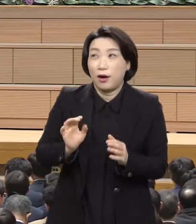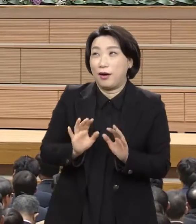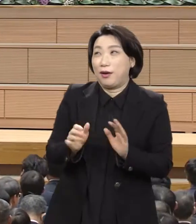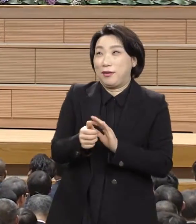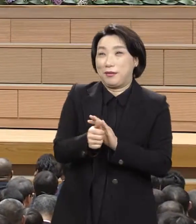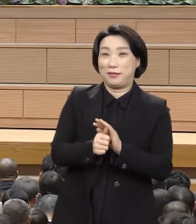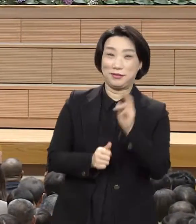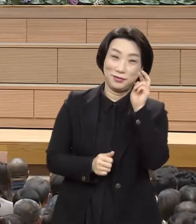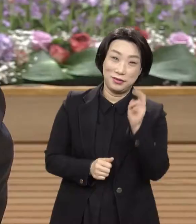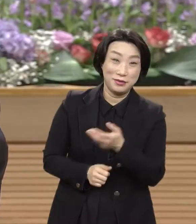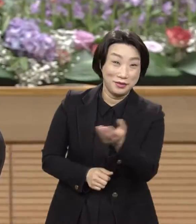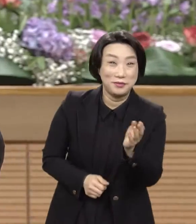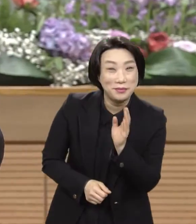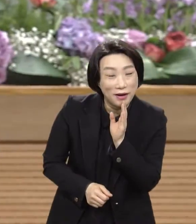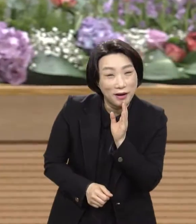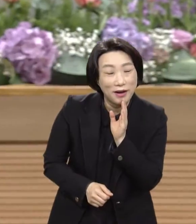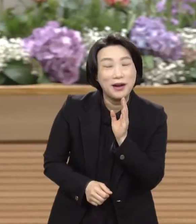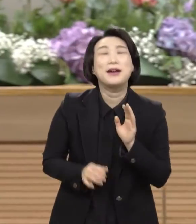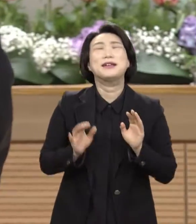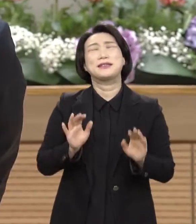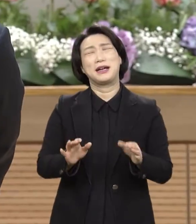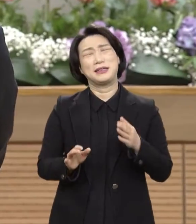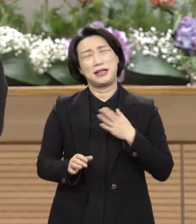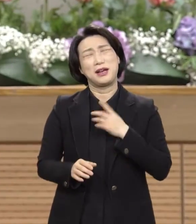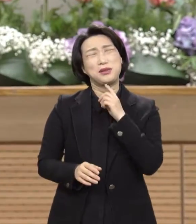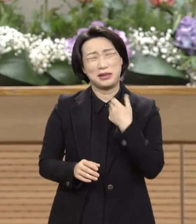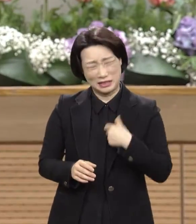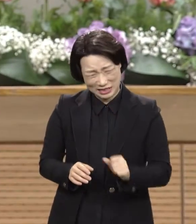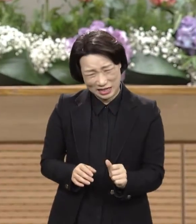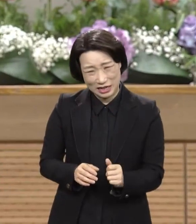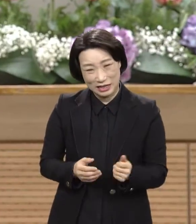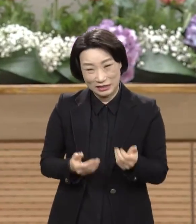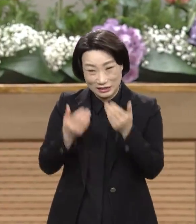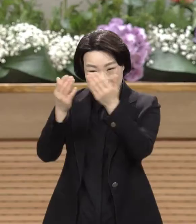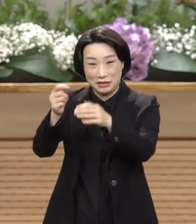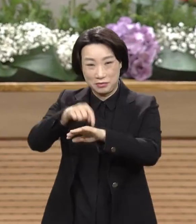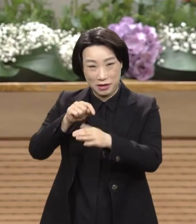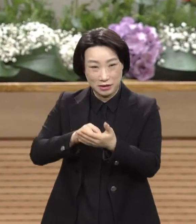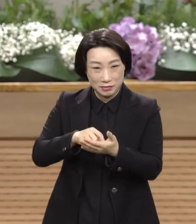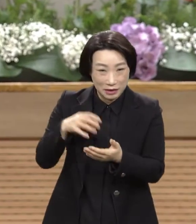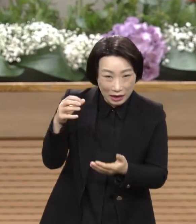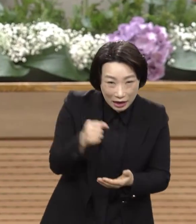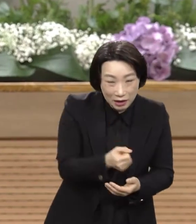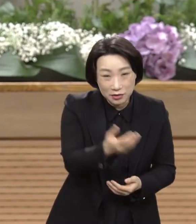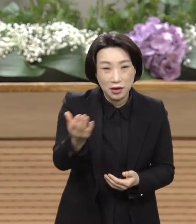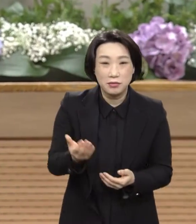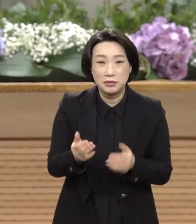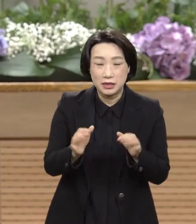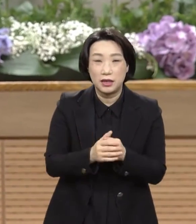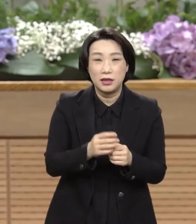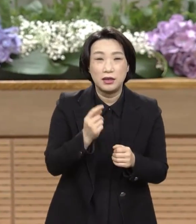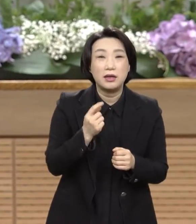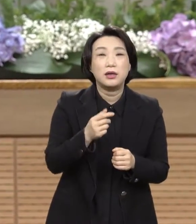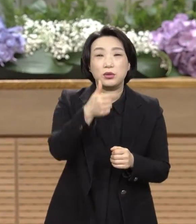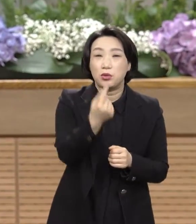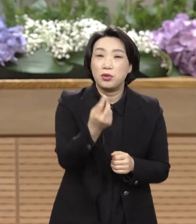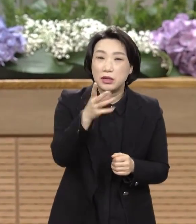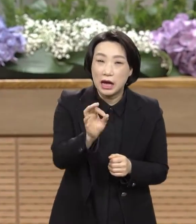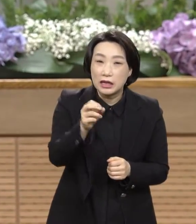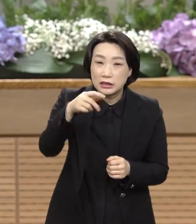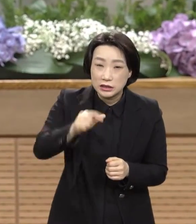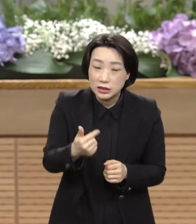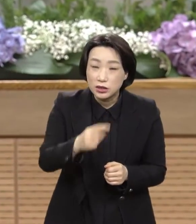여러분, 내가 독자를 바치는 마음으로 노량진 성전을